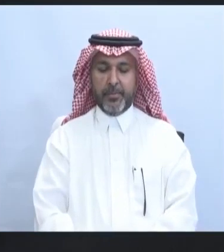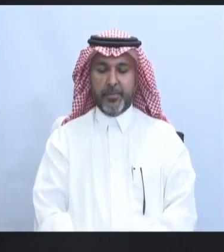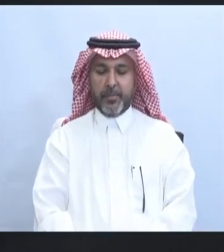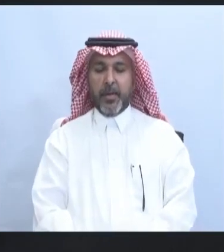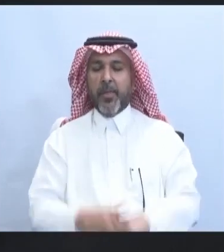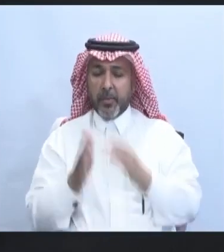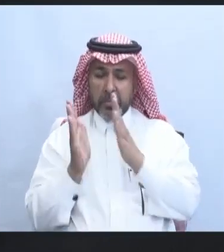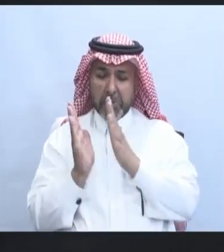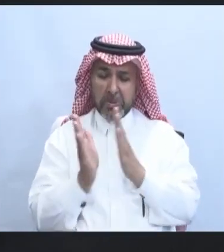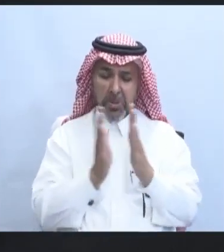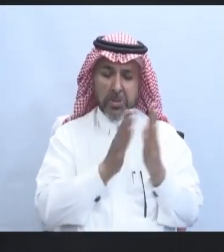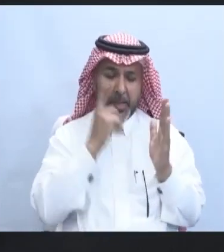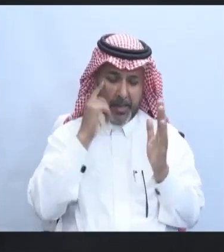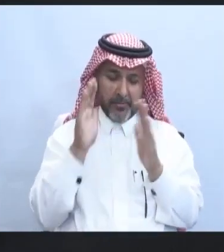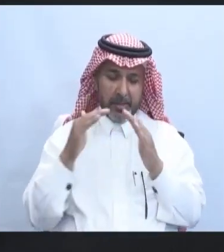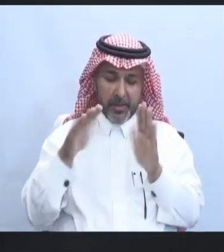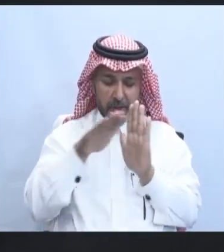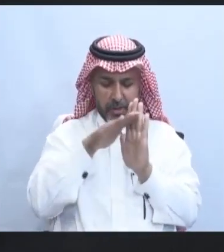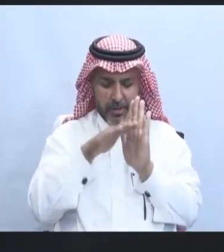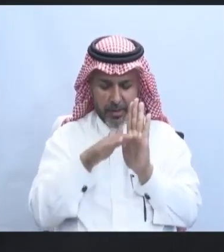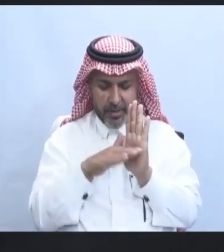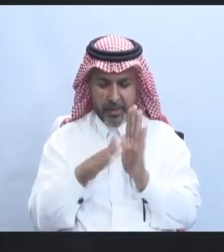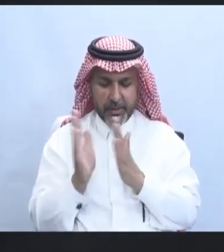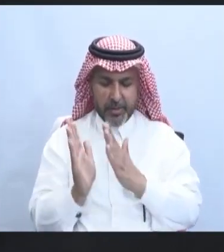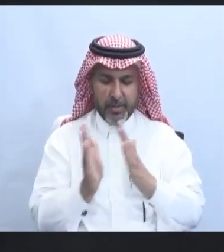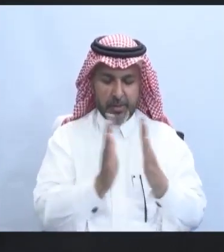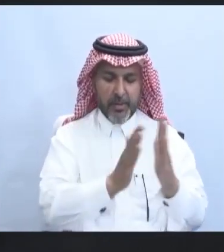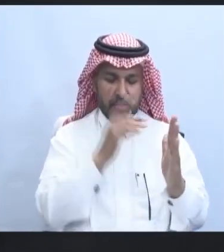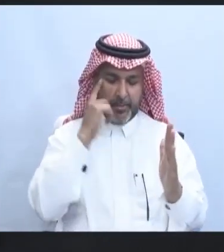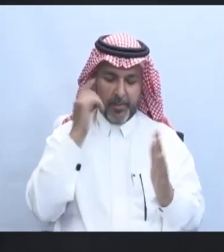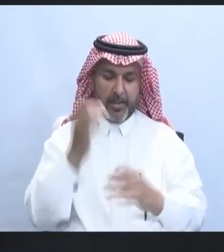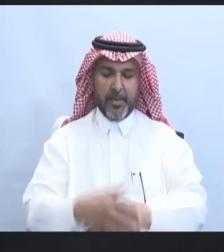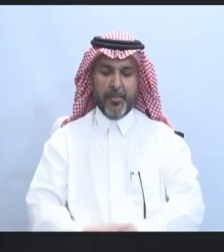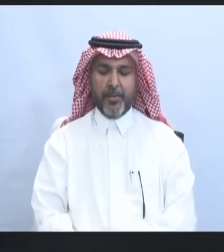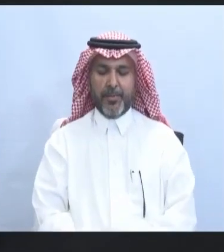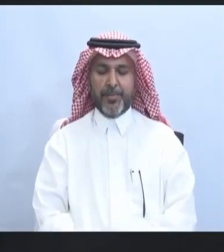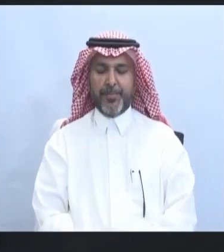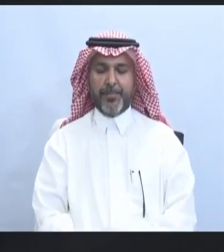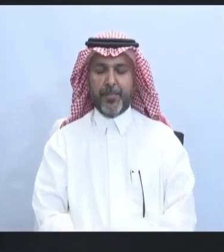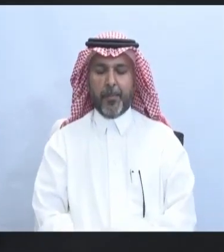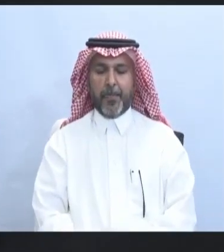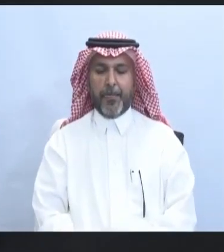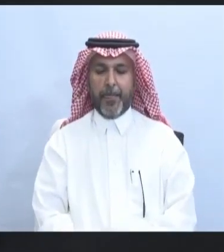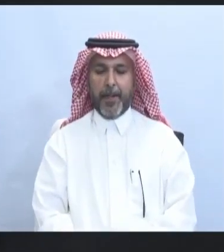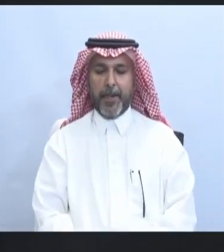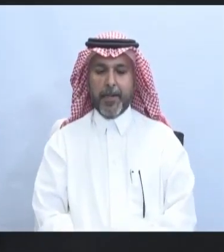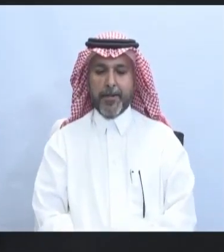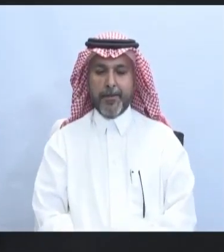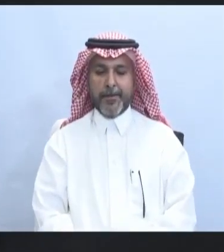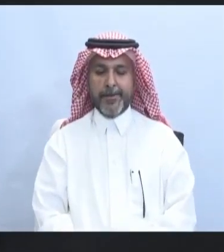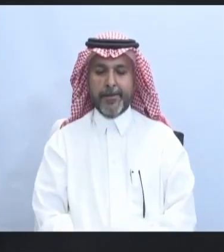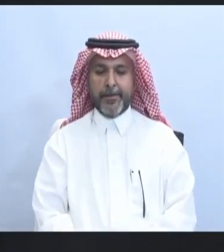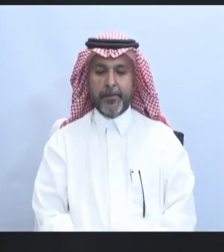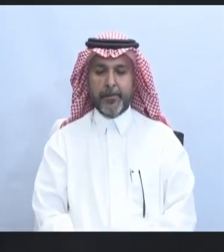الدوله الامويه الدوله العباسيه حتى وصلت الى من كلا من افريقيا واوروبا واسيا اذا هي حضاره